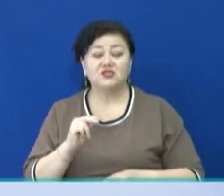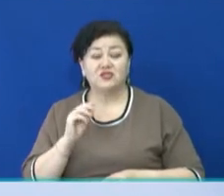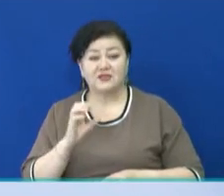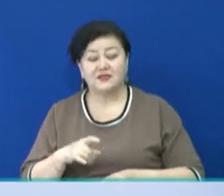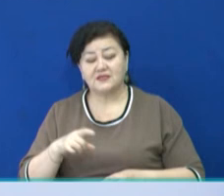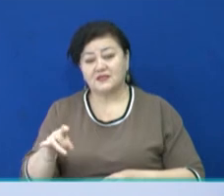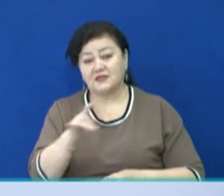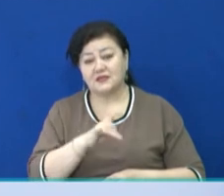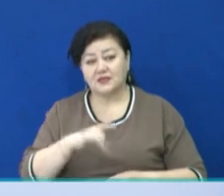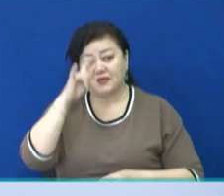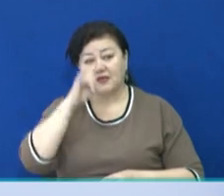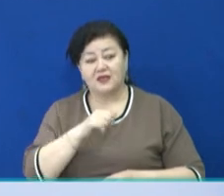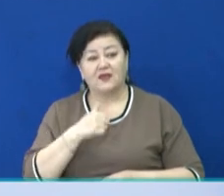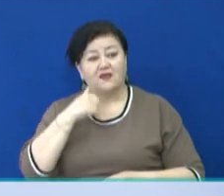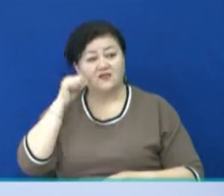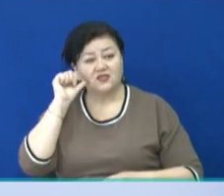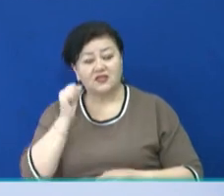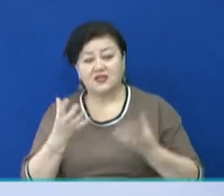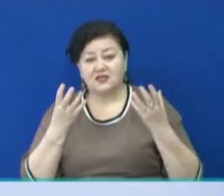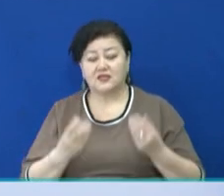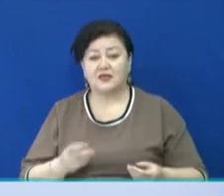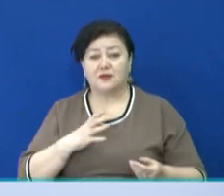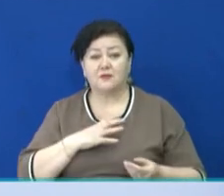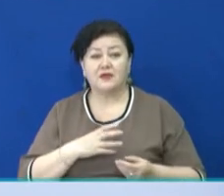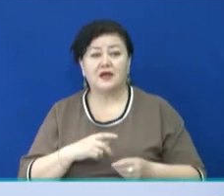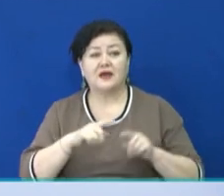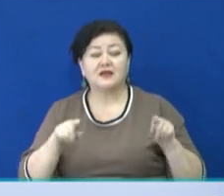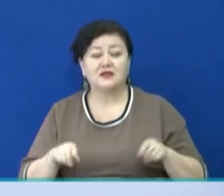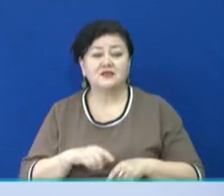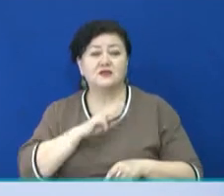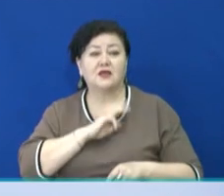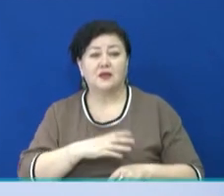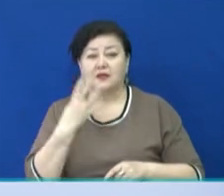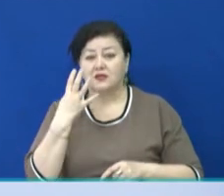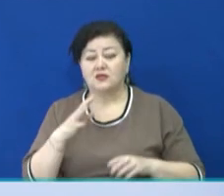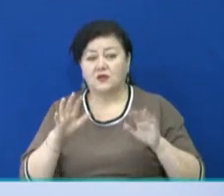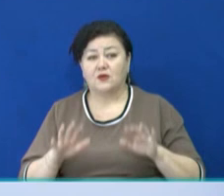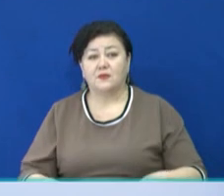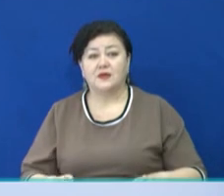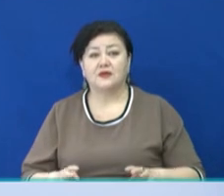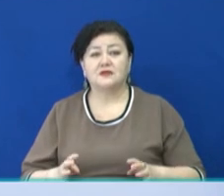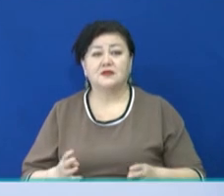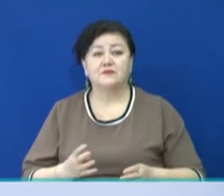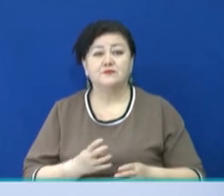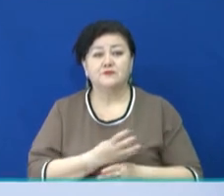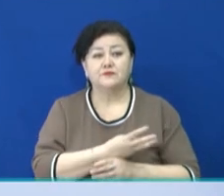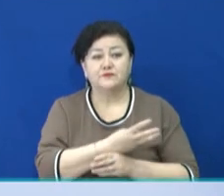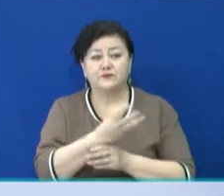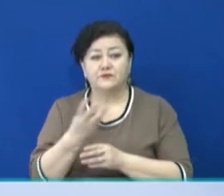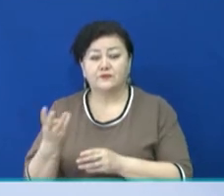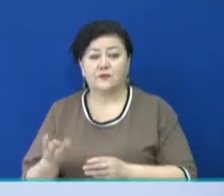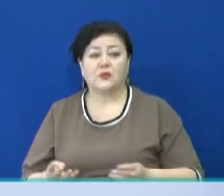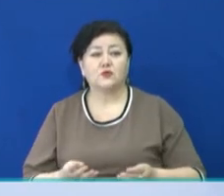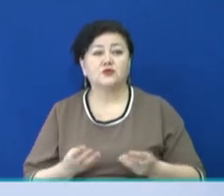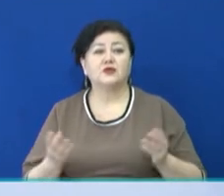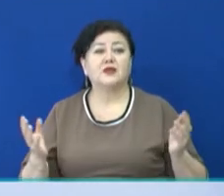Республики Казахстан. Весь вчерашний день велась работа по тушению трех очагов возгорания. Два из них были локализованы и потушены. С